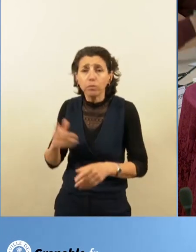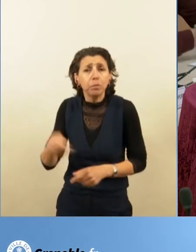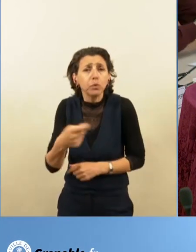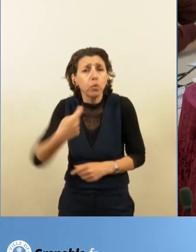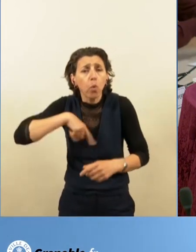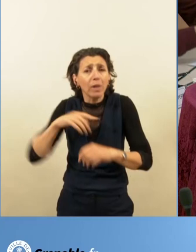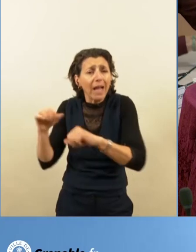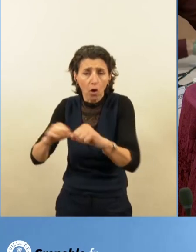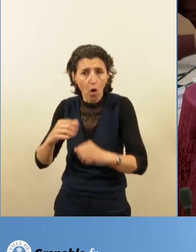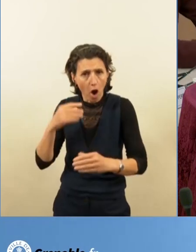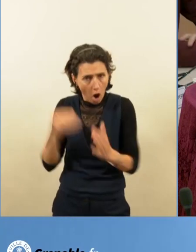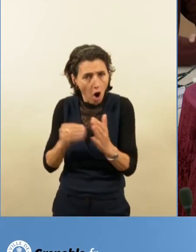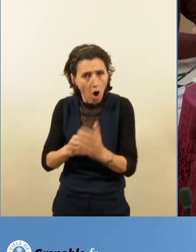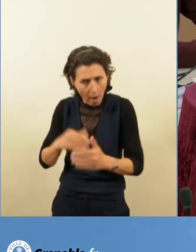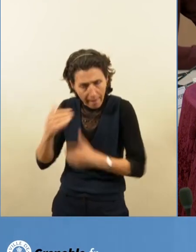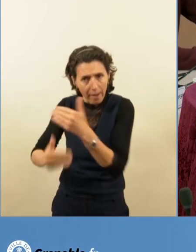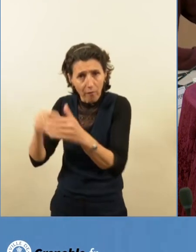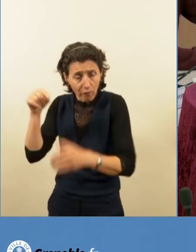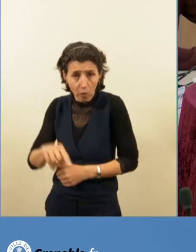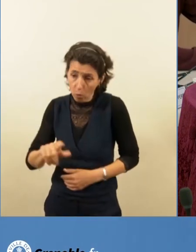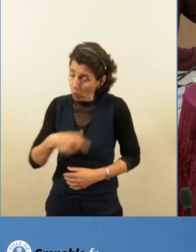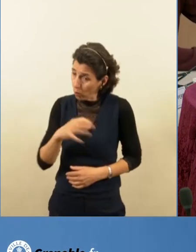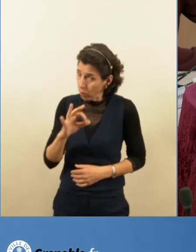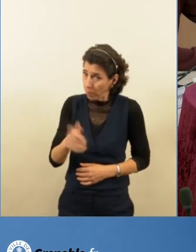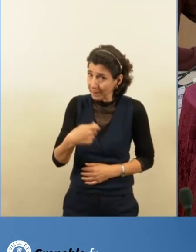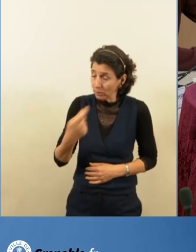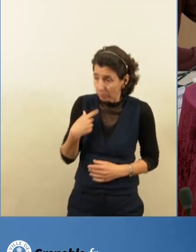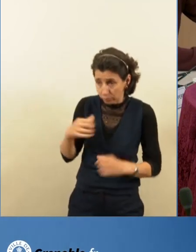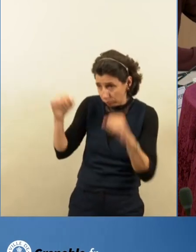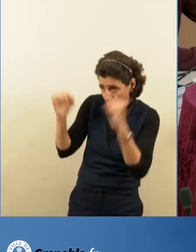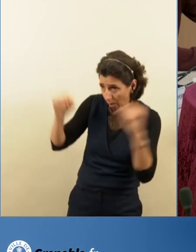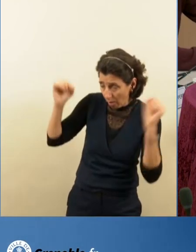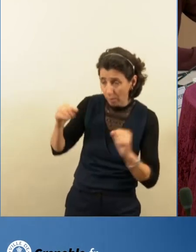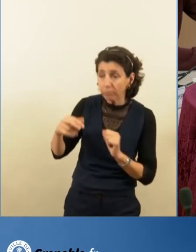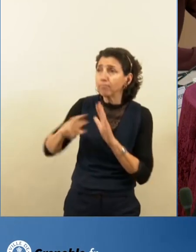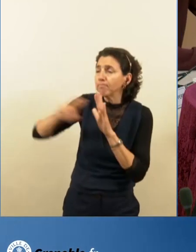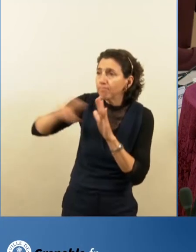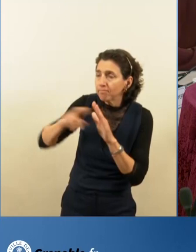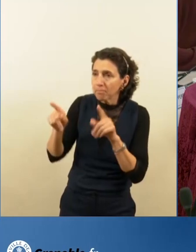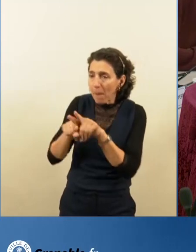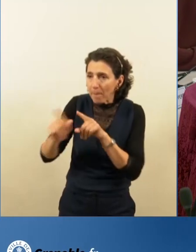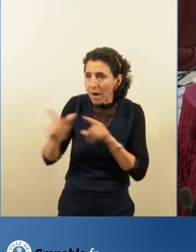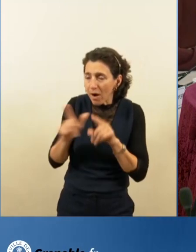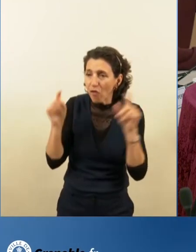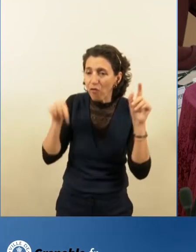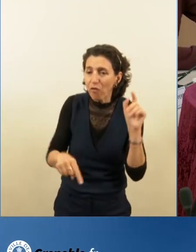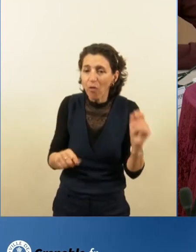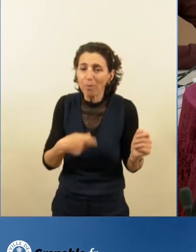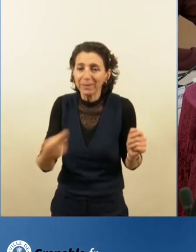accélérer je partage complètement votre souci de référence pour pouvoir mesurer les les